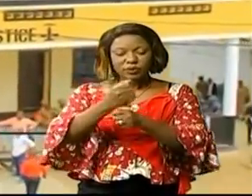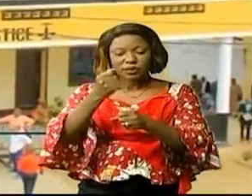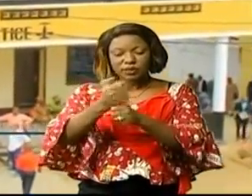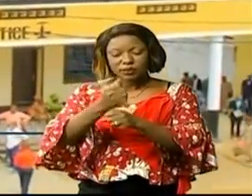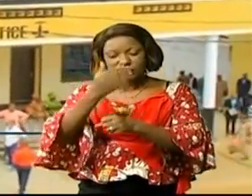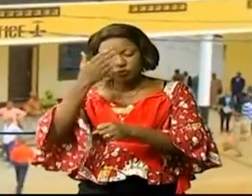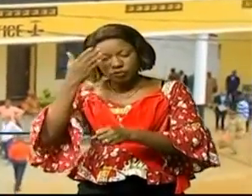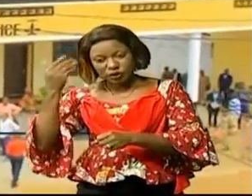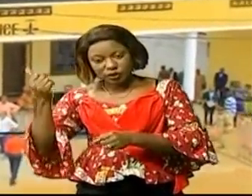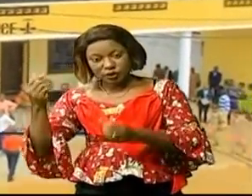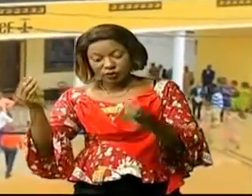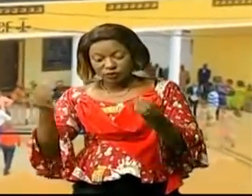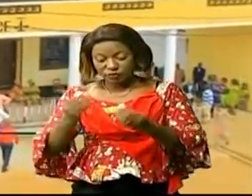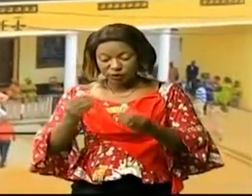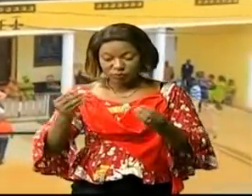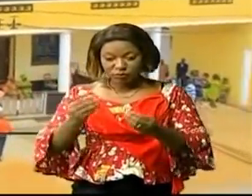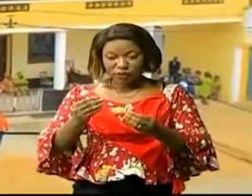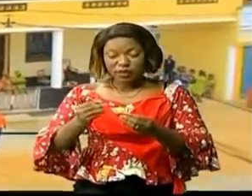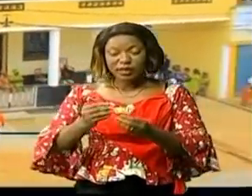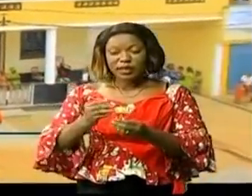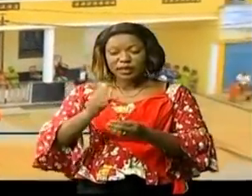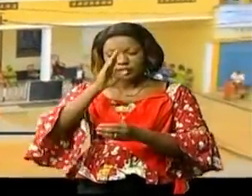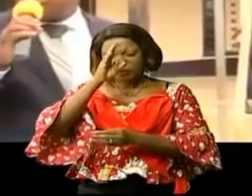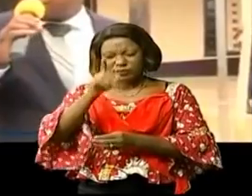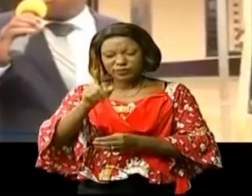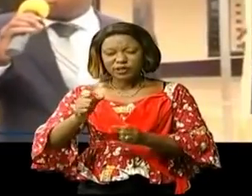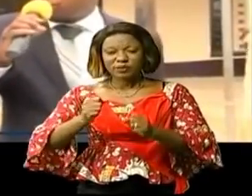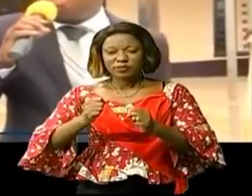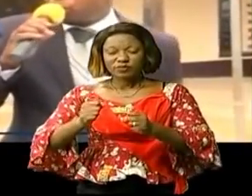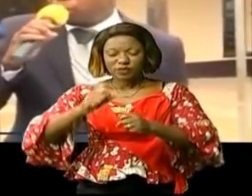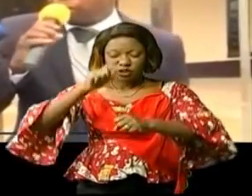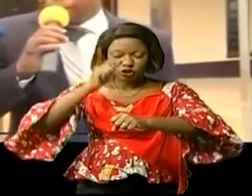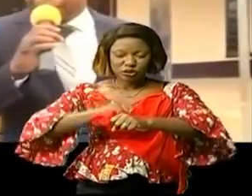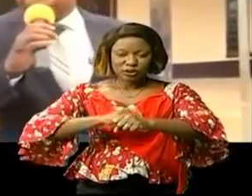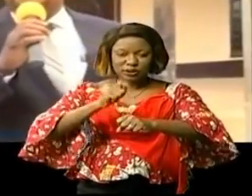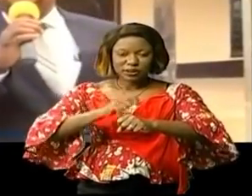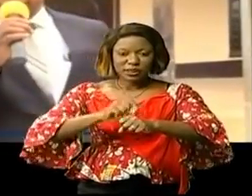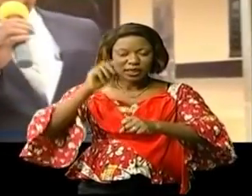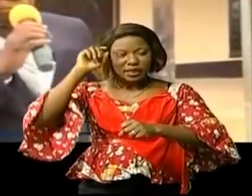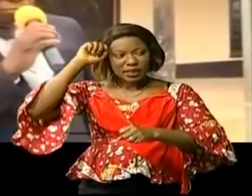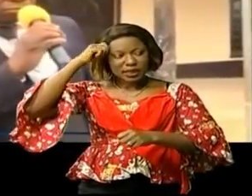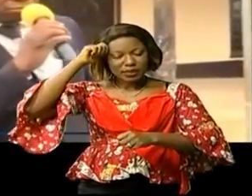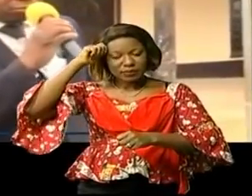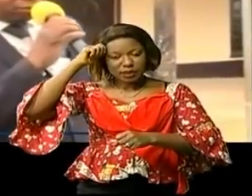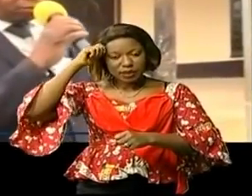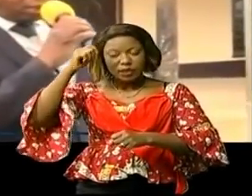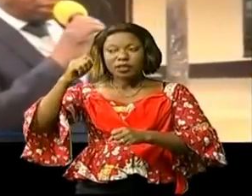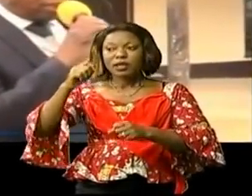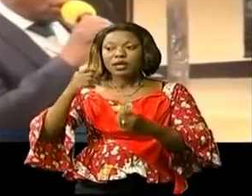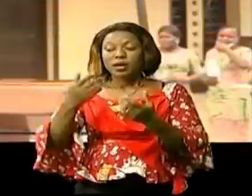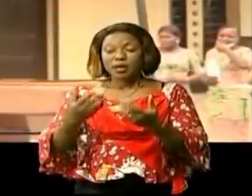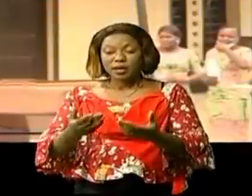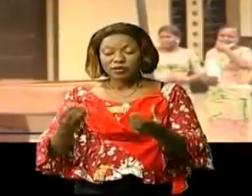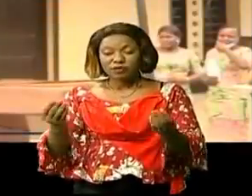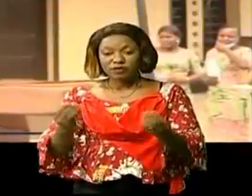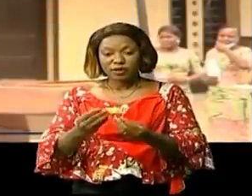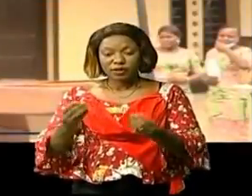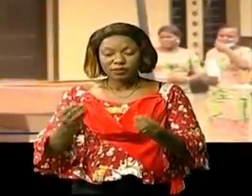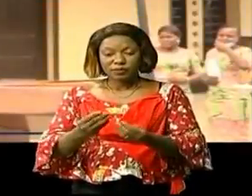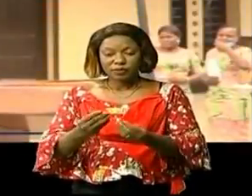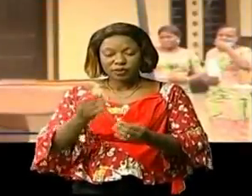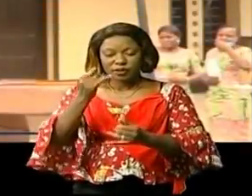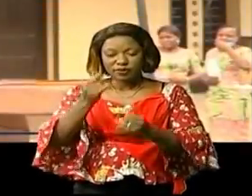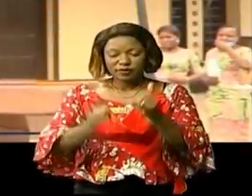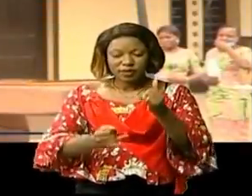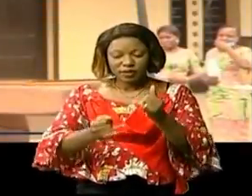oubliés. C'est une marque de considération du pouvoir judiciaire, a rappelé Roger Nzewi. Le gouverneur ad intérim